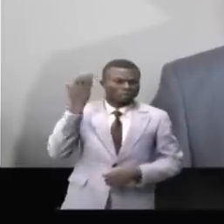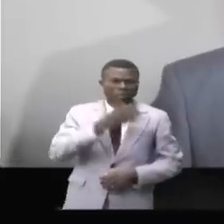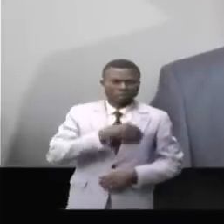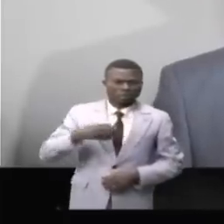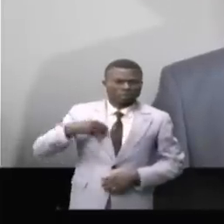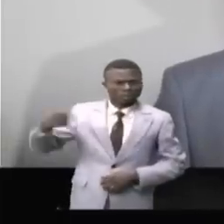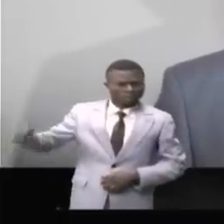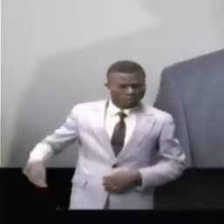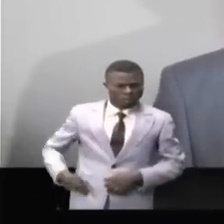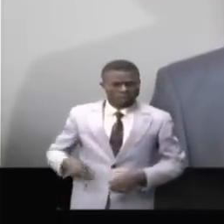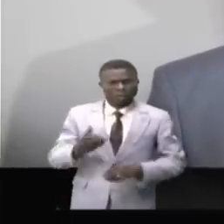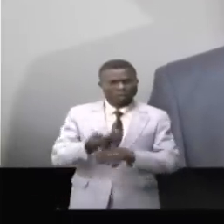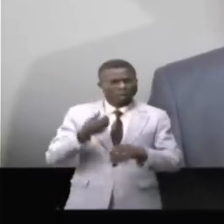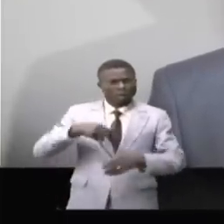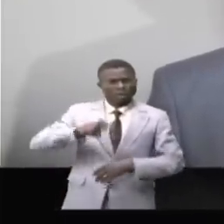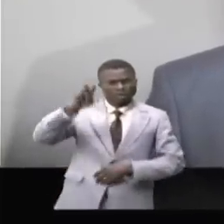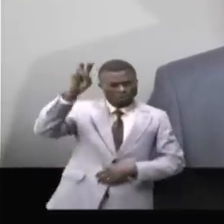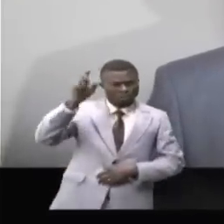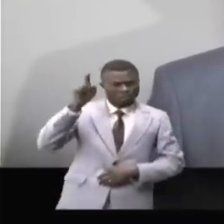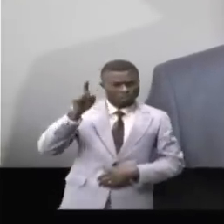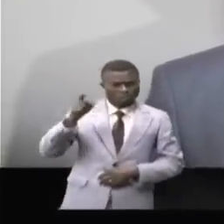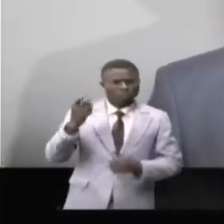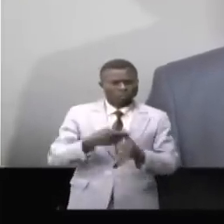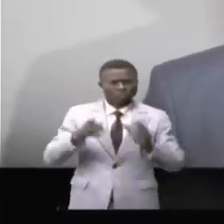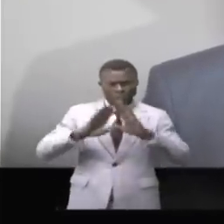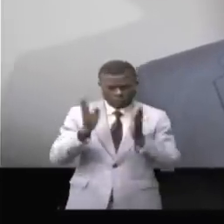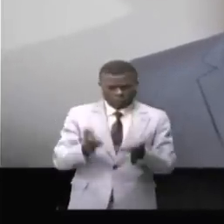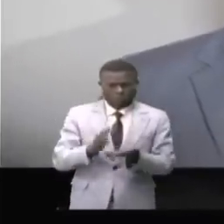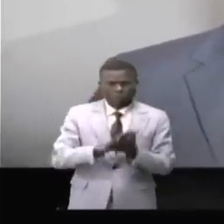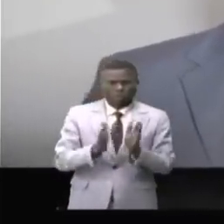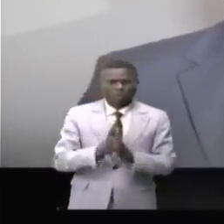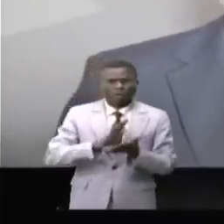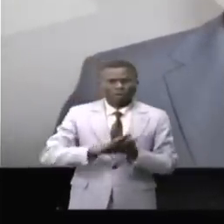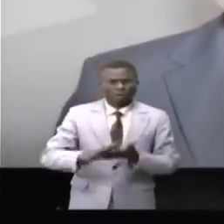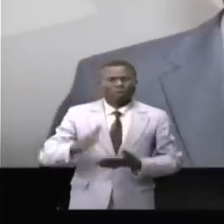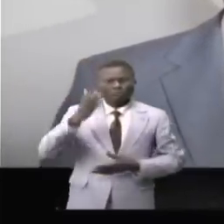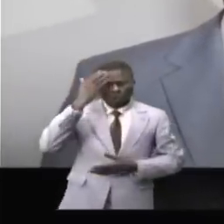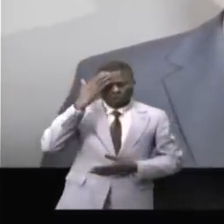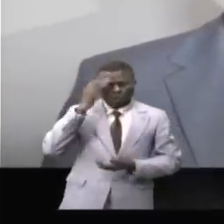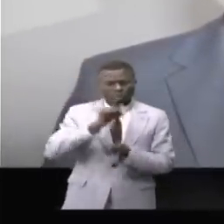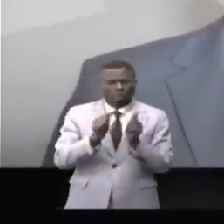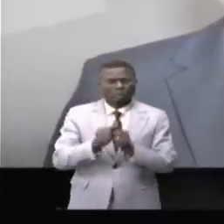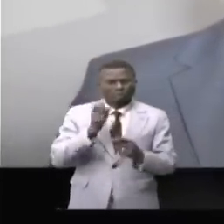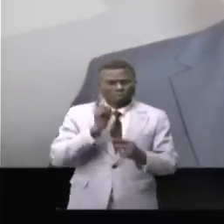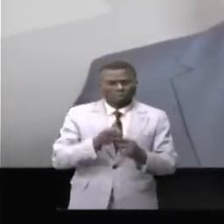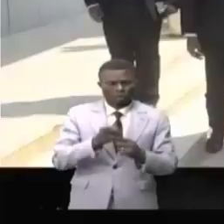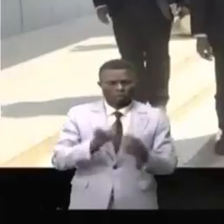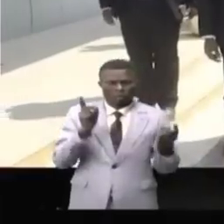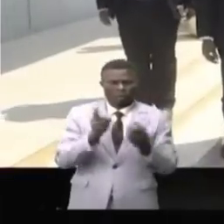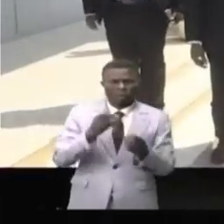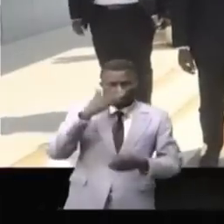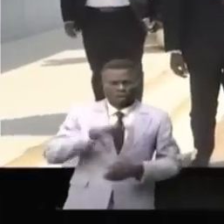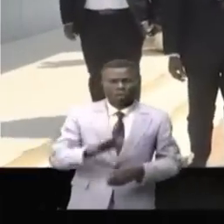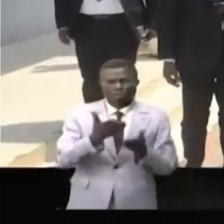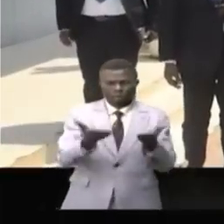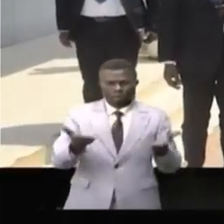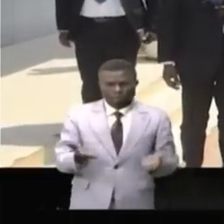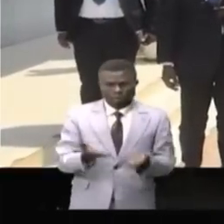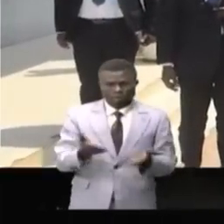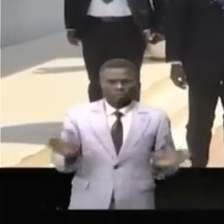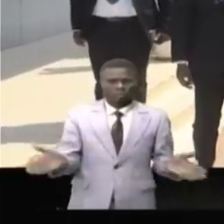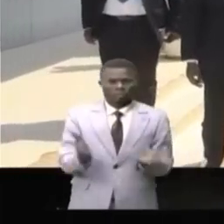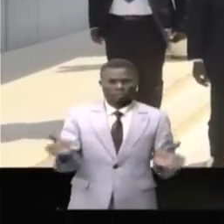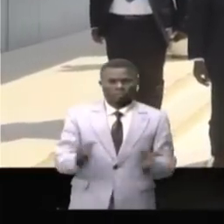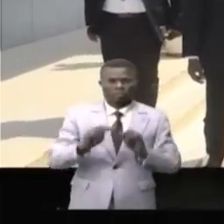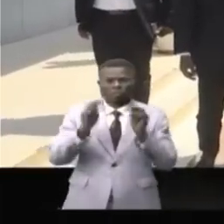que, avant mon départ, dans 3 jours, je puisse avoir une idée précise de la réponse qu'on doit donner au Katanga. Dans le cadre du renforcement